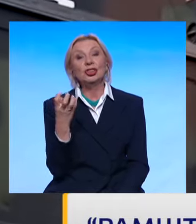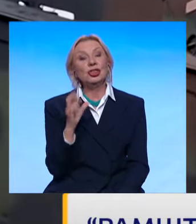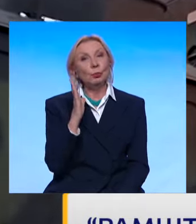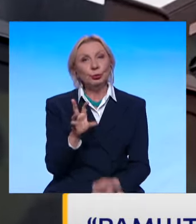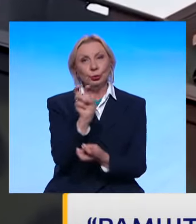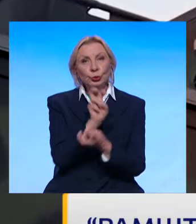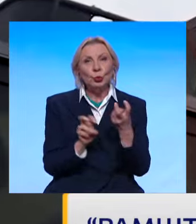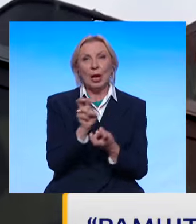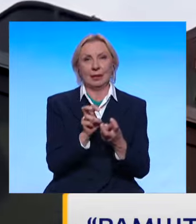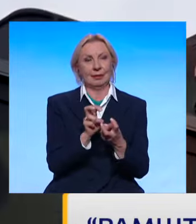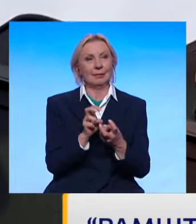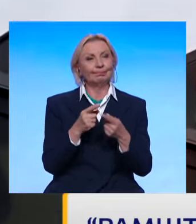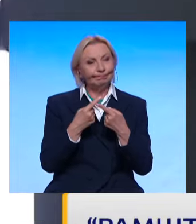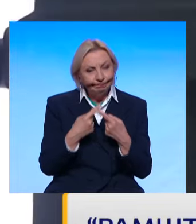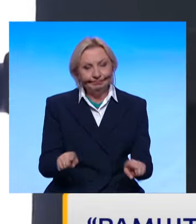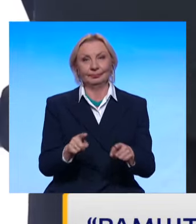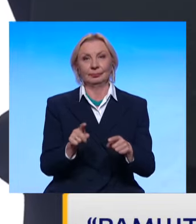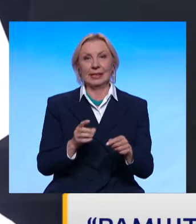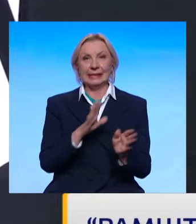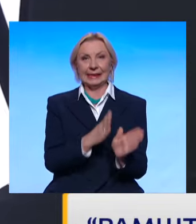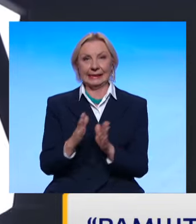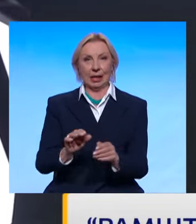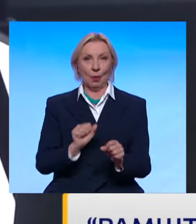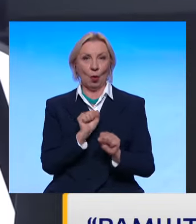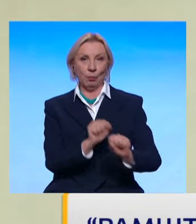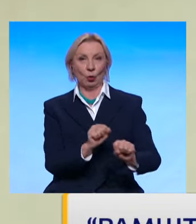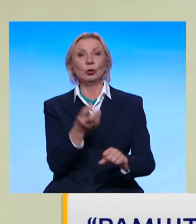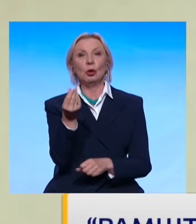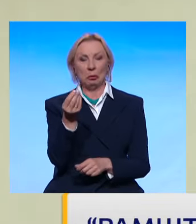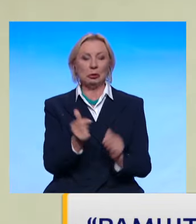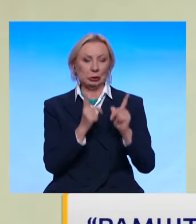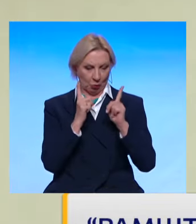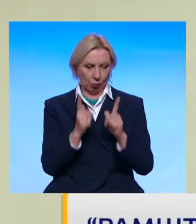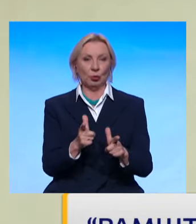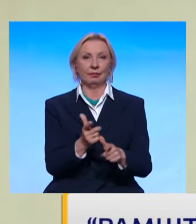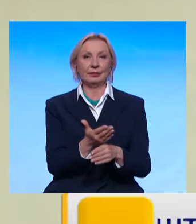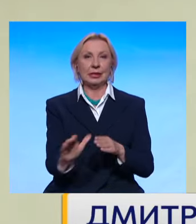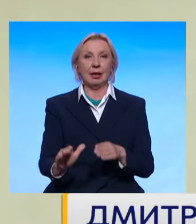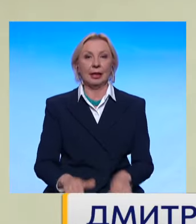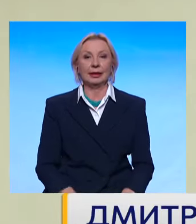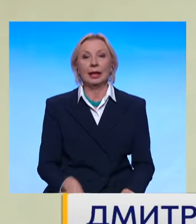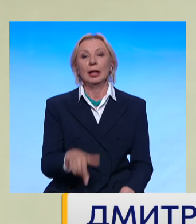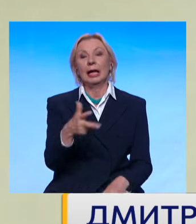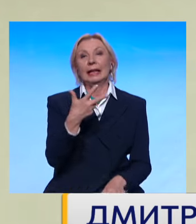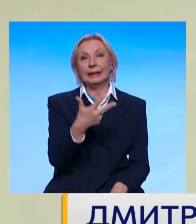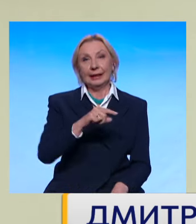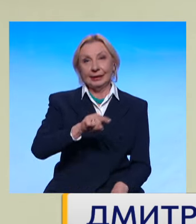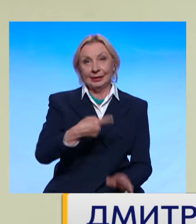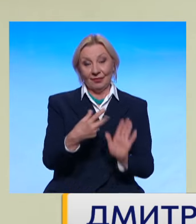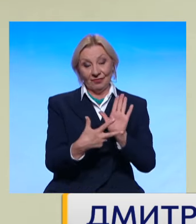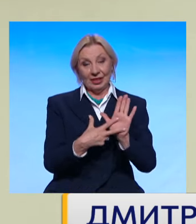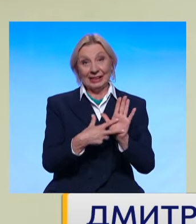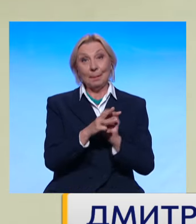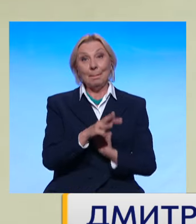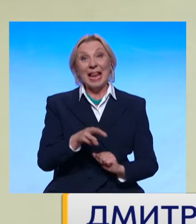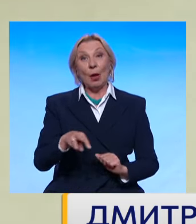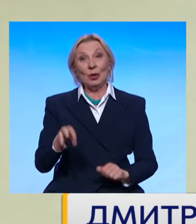додаткові системи оборони. Гроші на це готові виділяти. Німеччина готова виділити 3,8 мільйонів